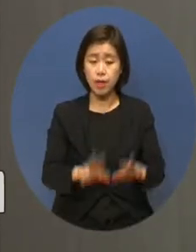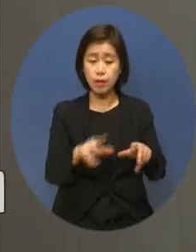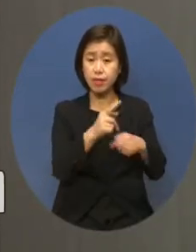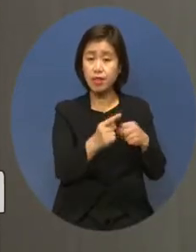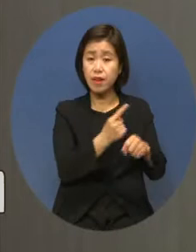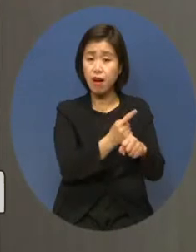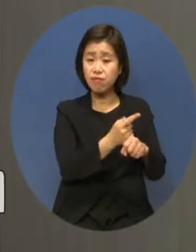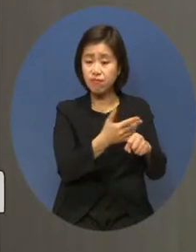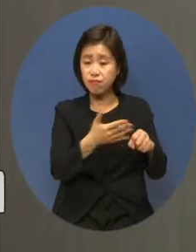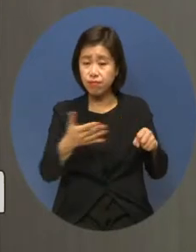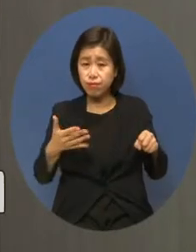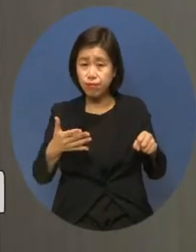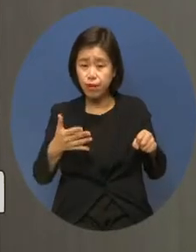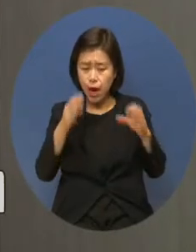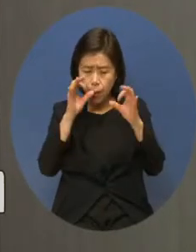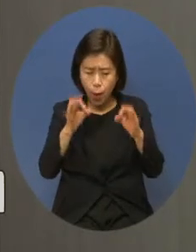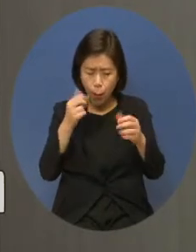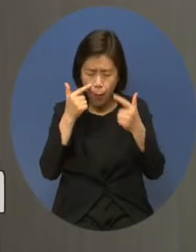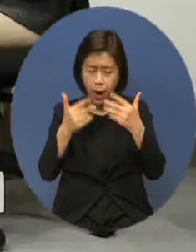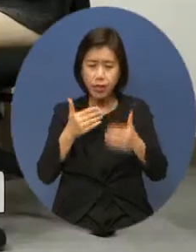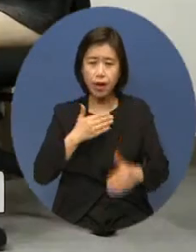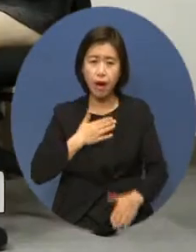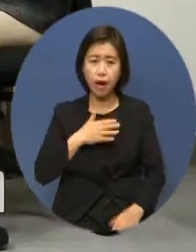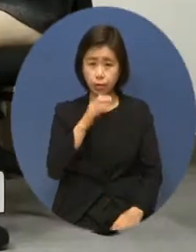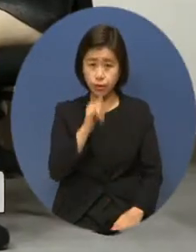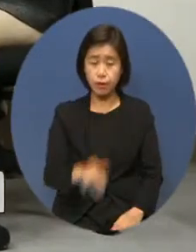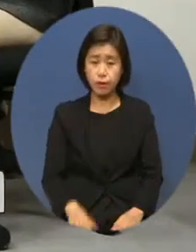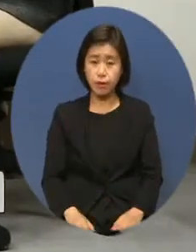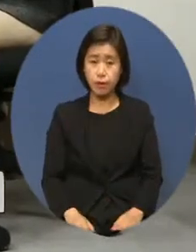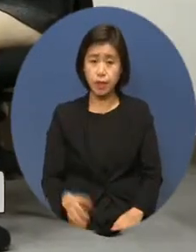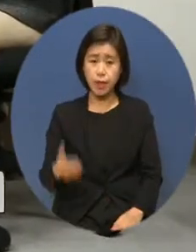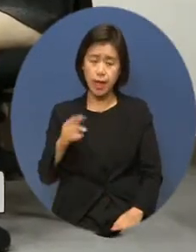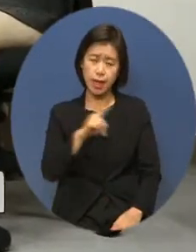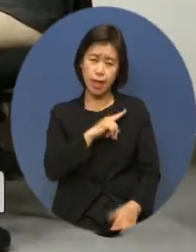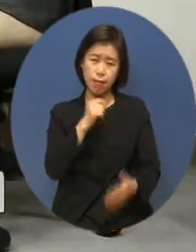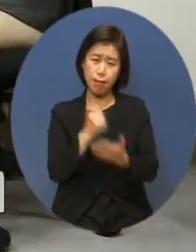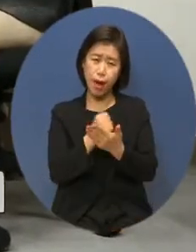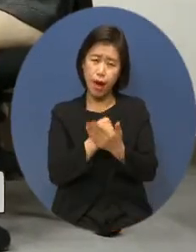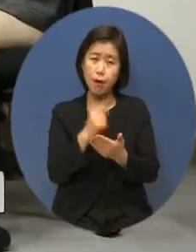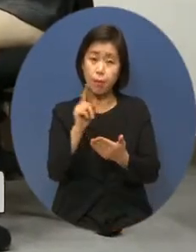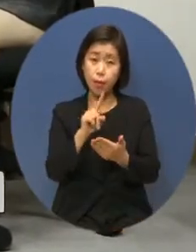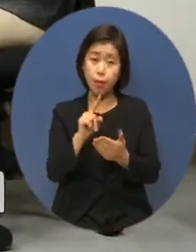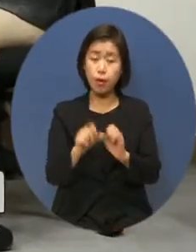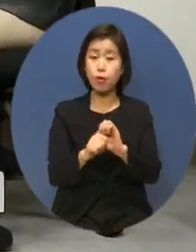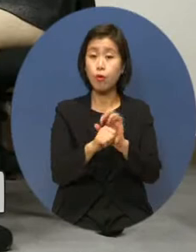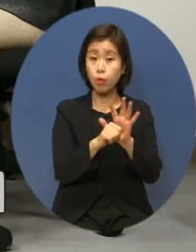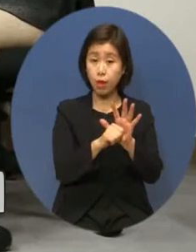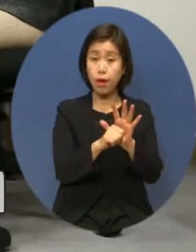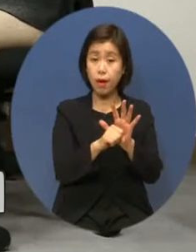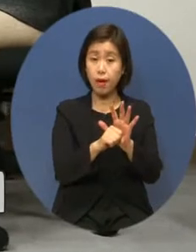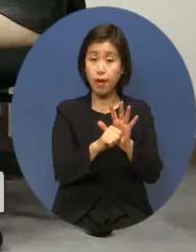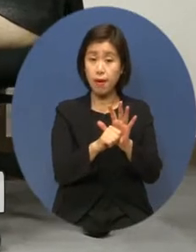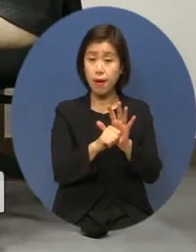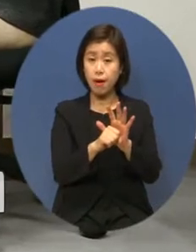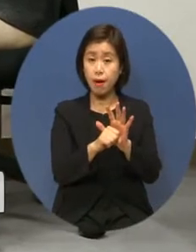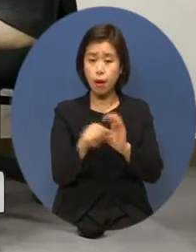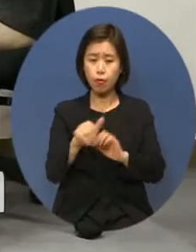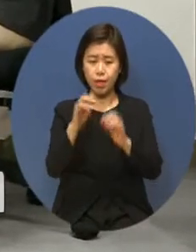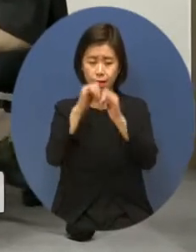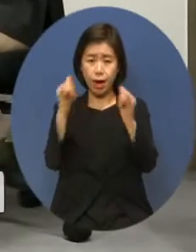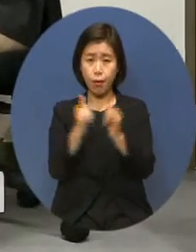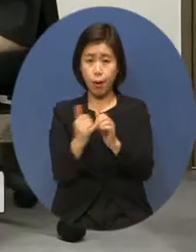자료를 통해서 증명되고 있는데 가장 안타까웠던 건 그거잖아요. 이제 코로나가 막 우리